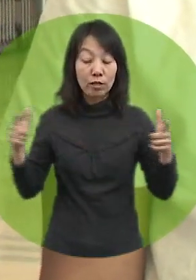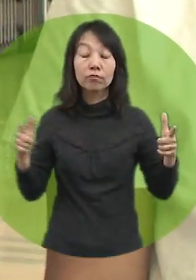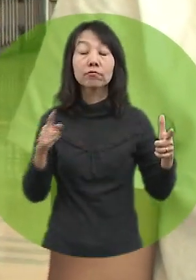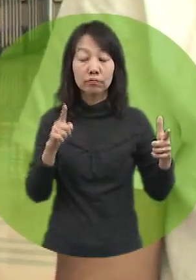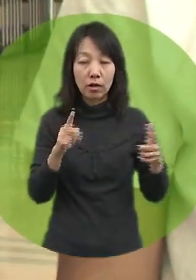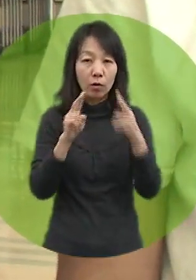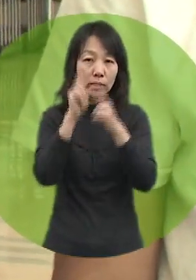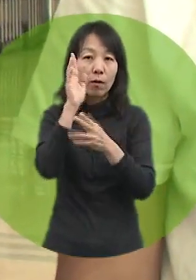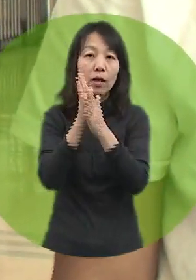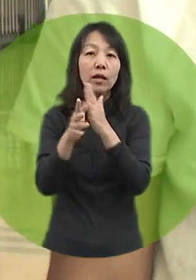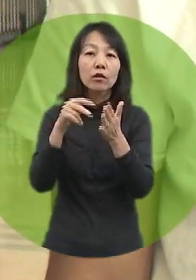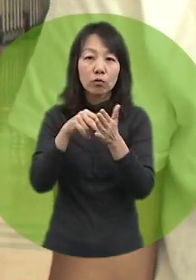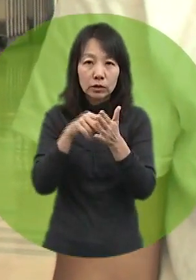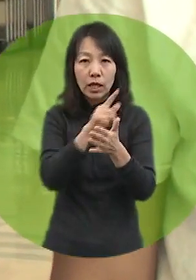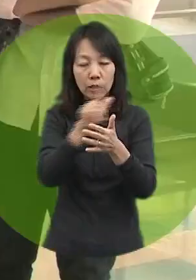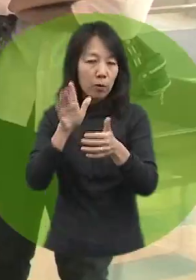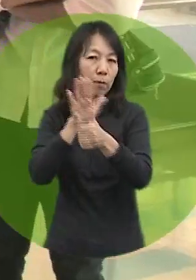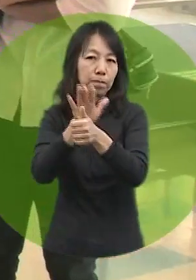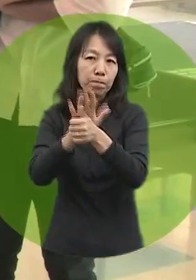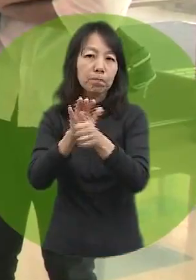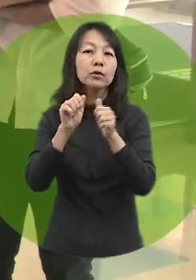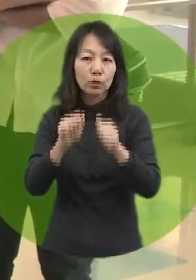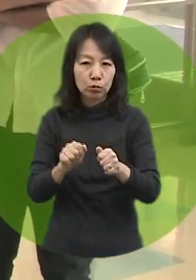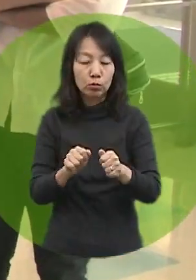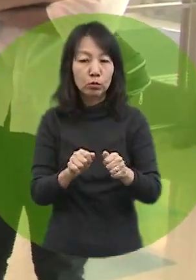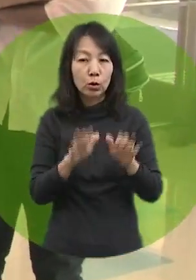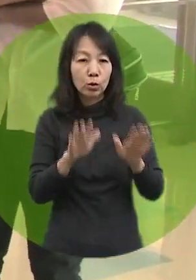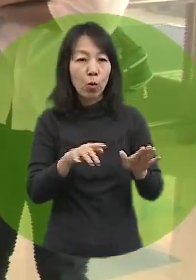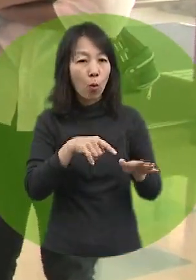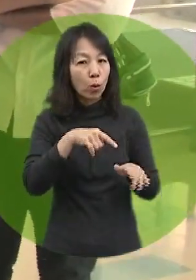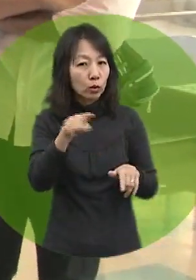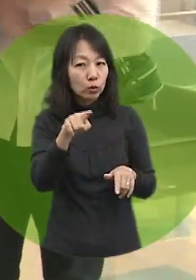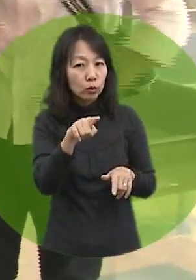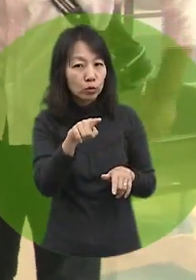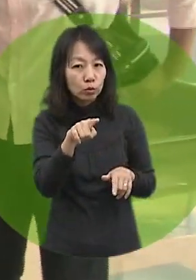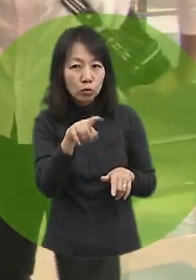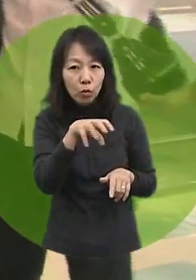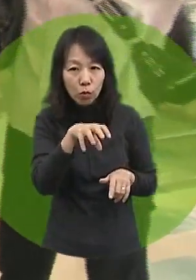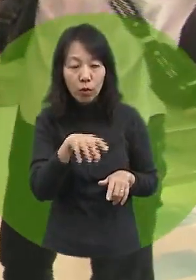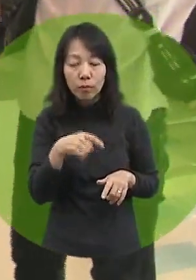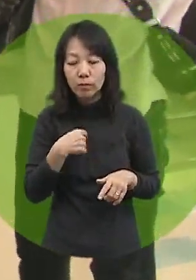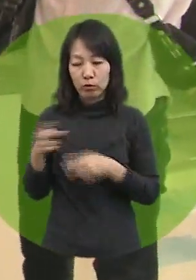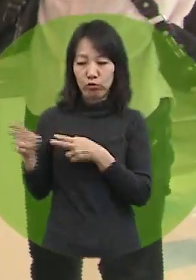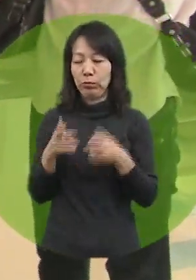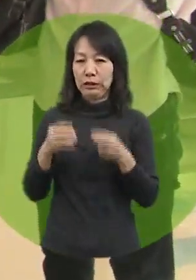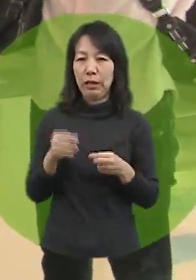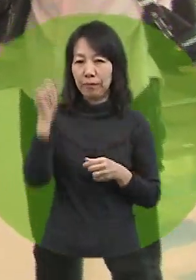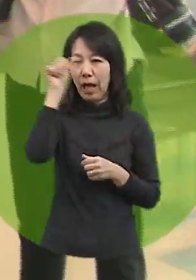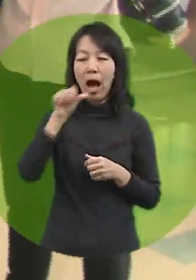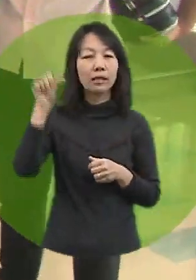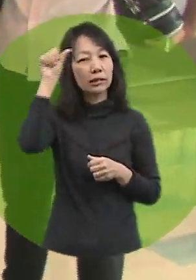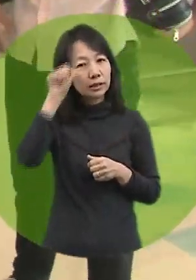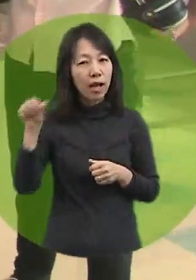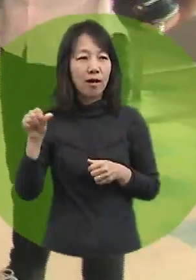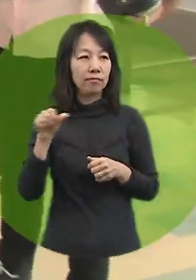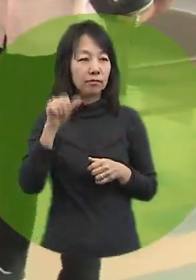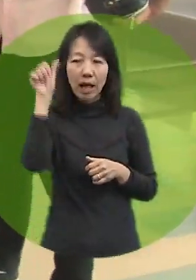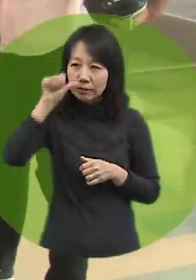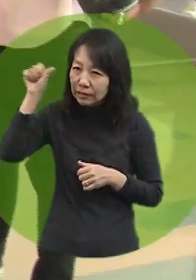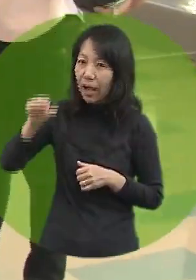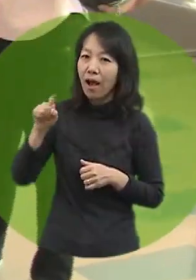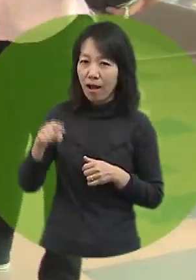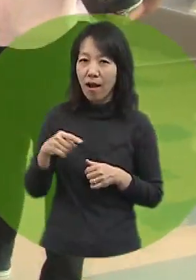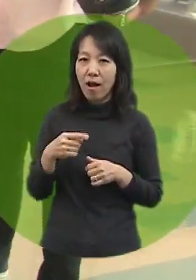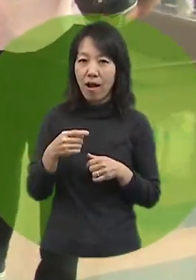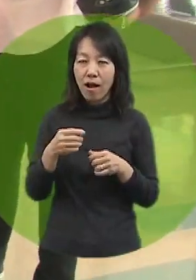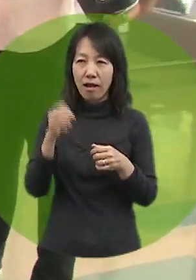な形でバックアップしているんです。 今日でもどこ行くんですか。だから夢中にしてきたんですよ、 ね、はいはい、 僕はもうアジア 楽しみにして。 俺はアジア来ました。 日焼け止